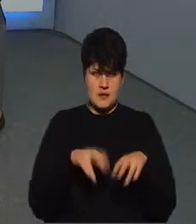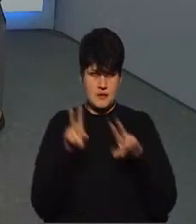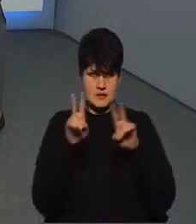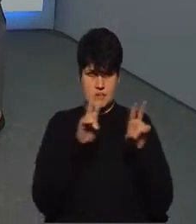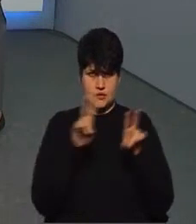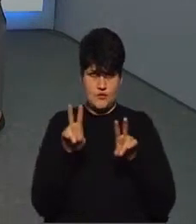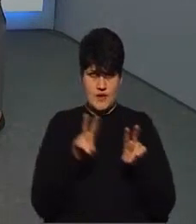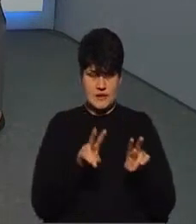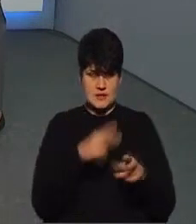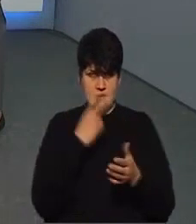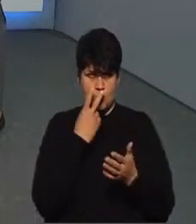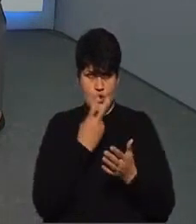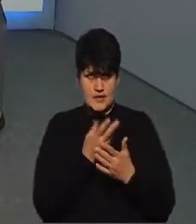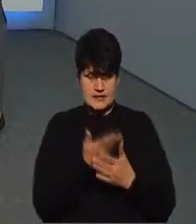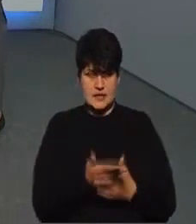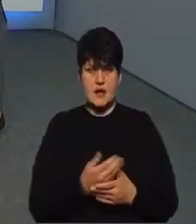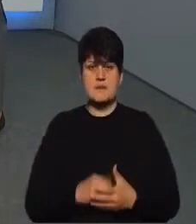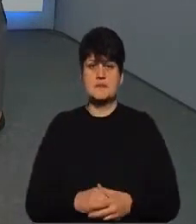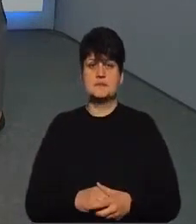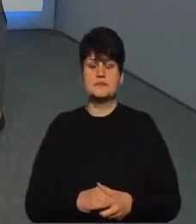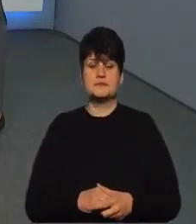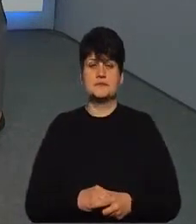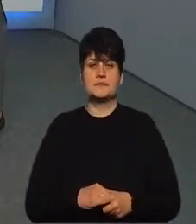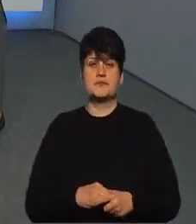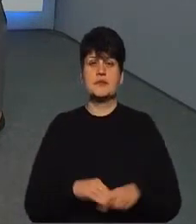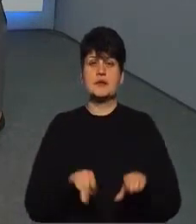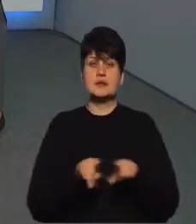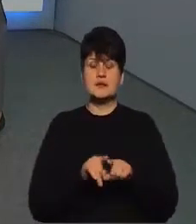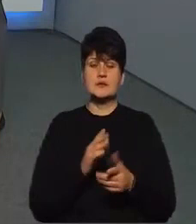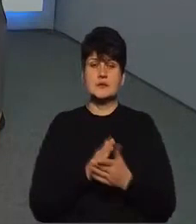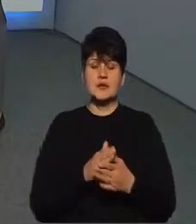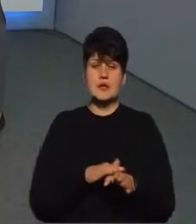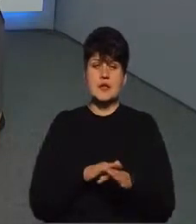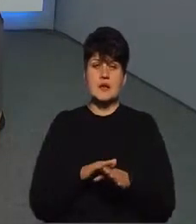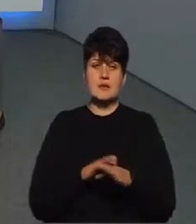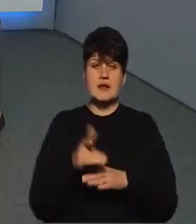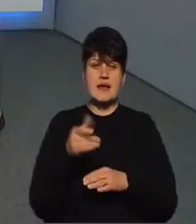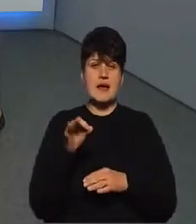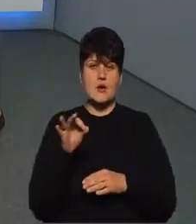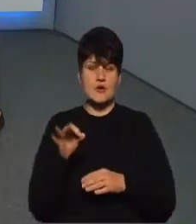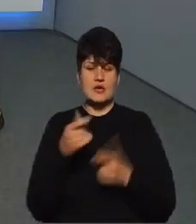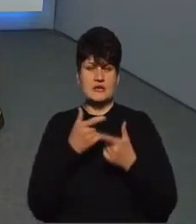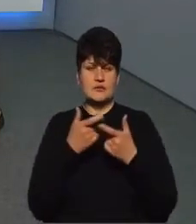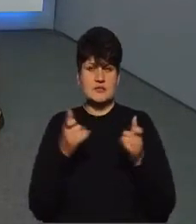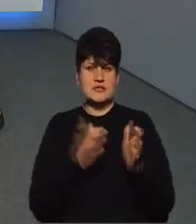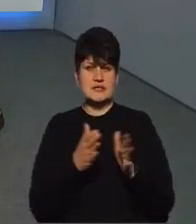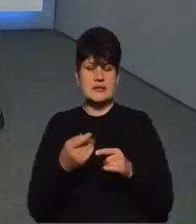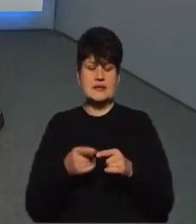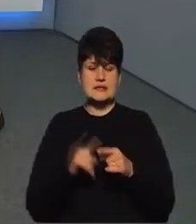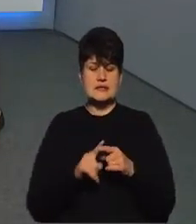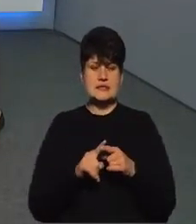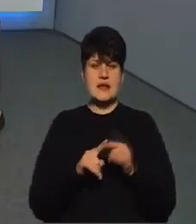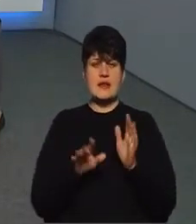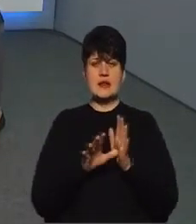показниками. Також відбувається наповнення такої геоінформаційної системи, це електронна карта мереж міста з